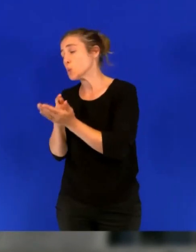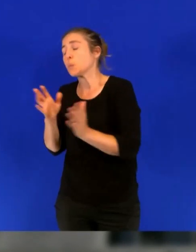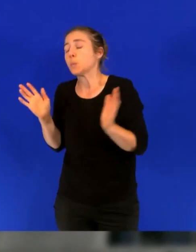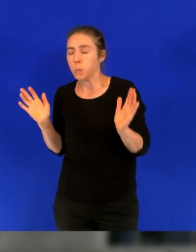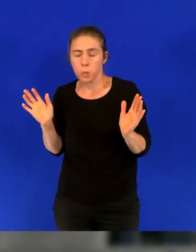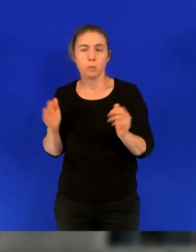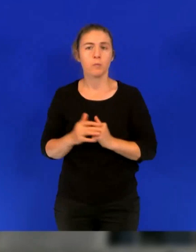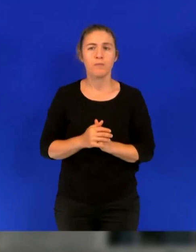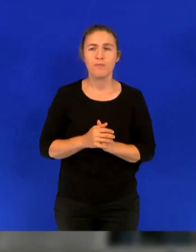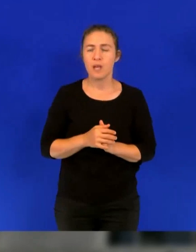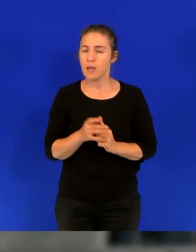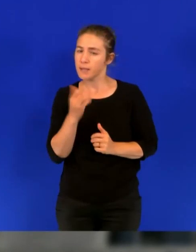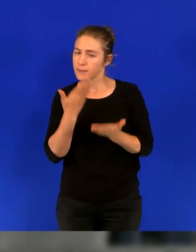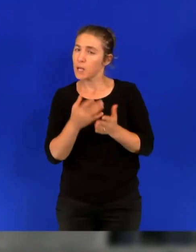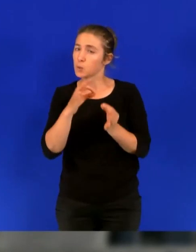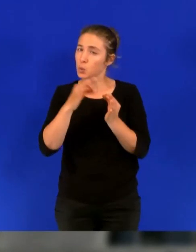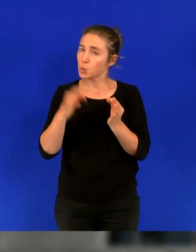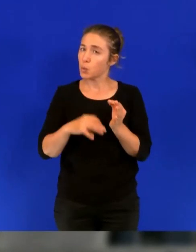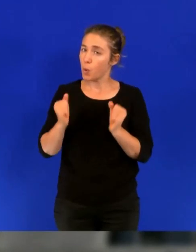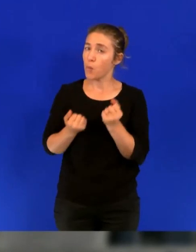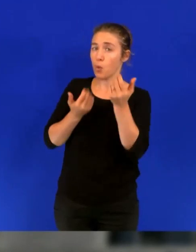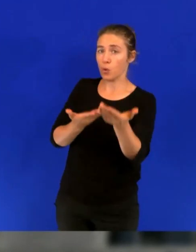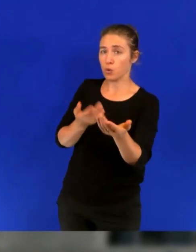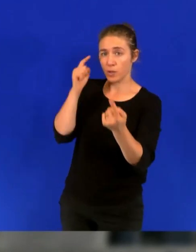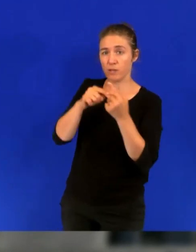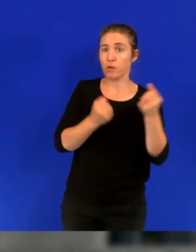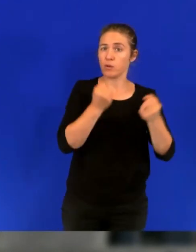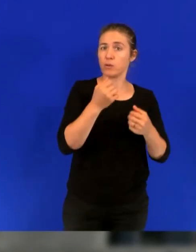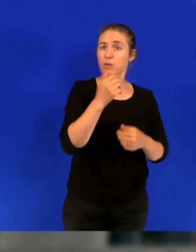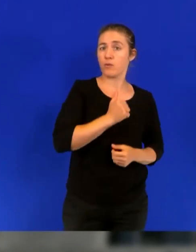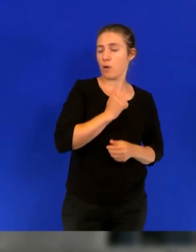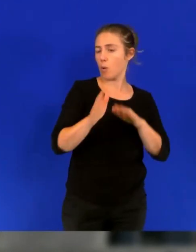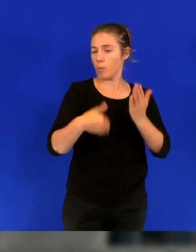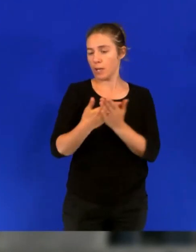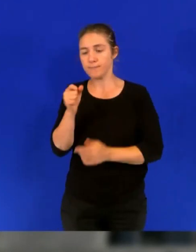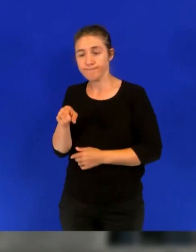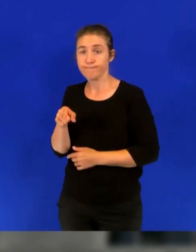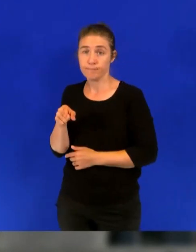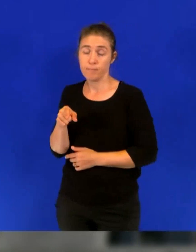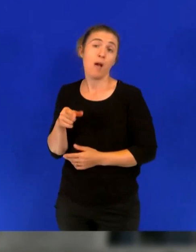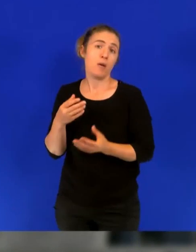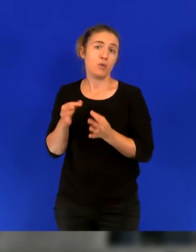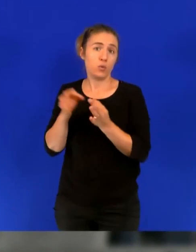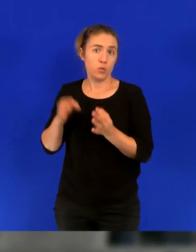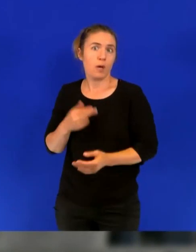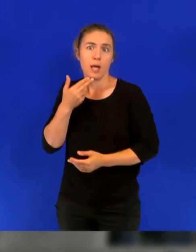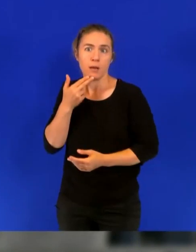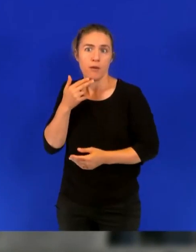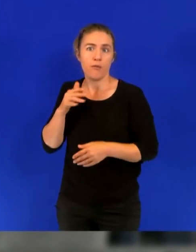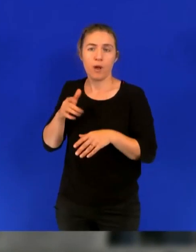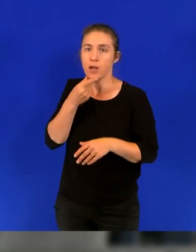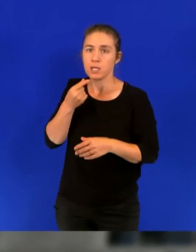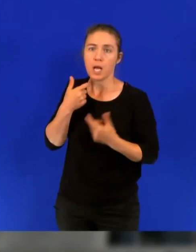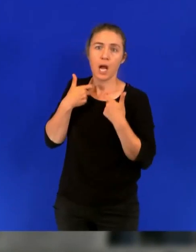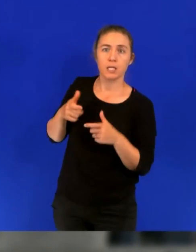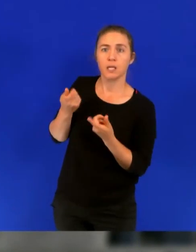une véritable alternative structurante aux déplacements individuels en offrant des solutions efficaces, accessibles et attractives pour tous